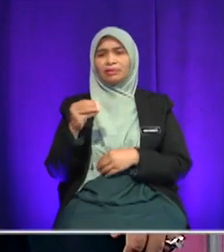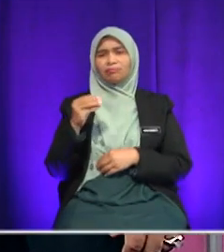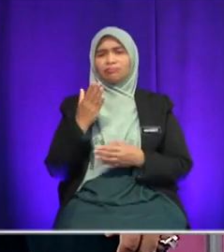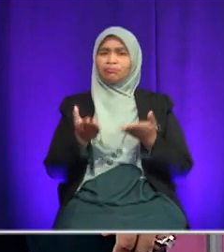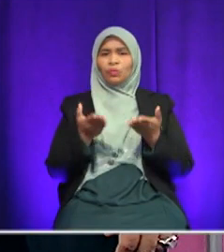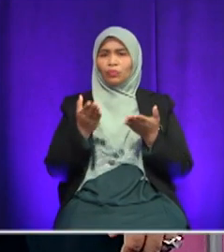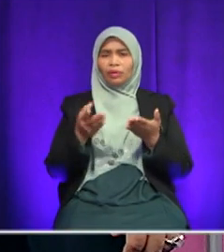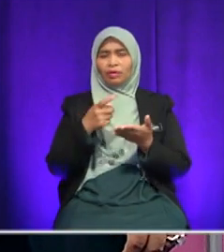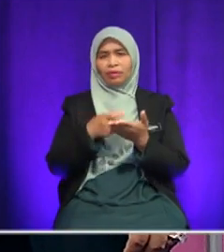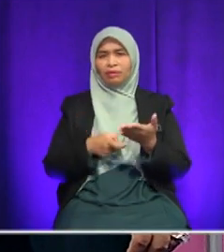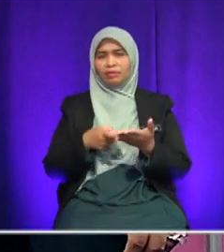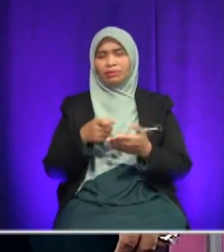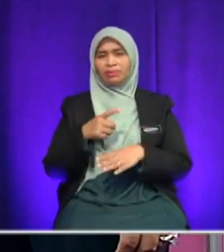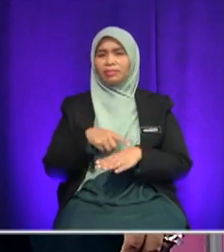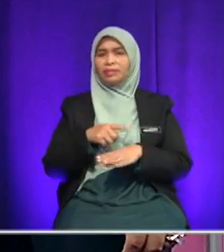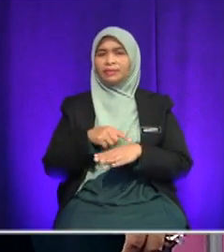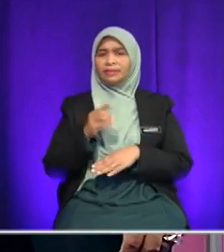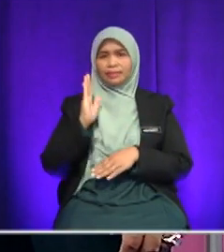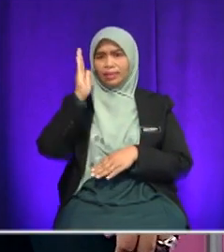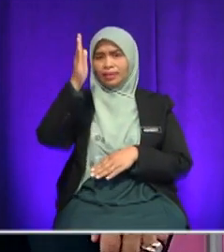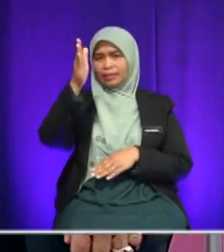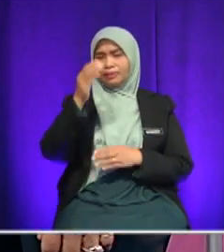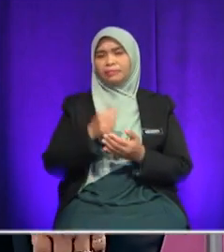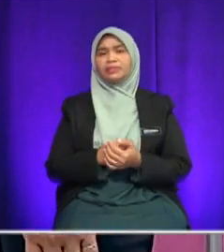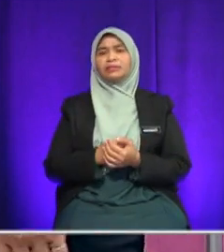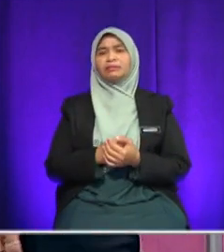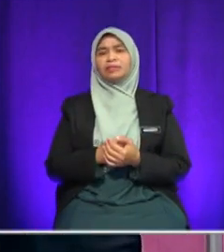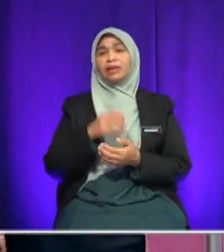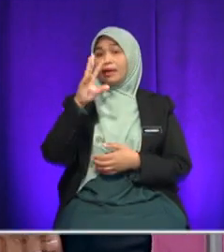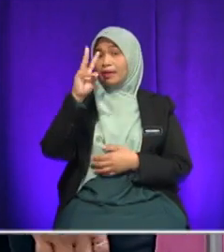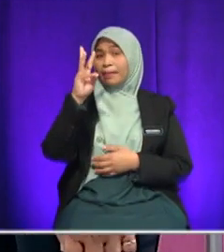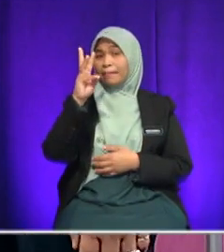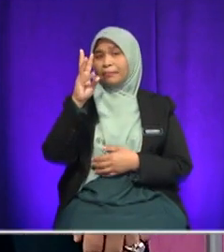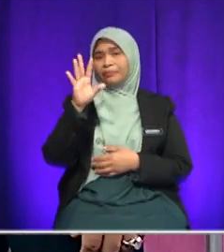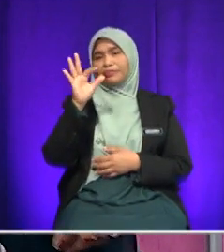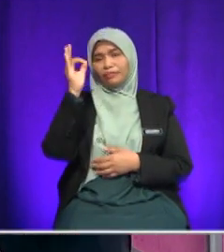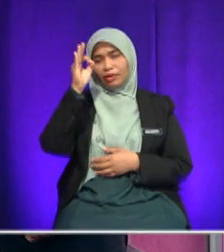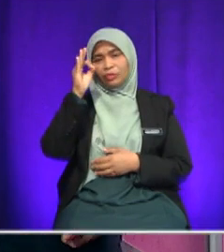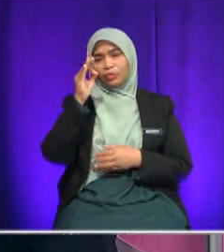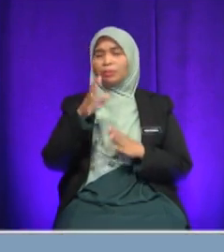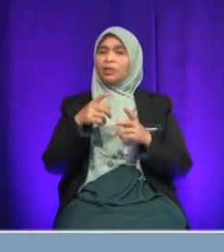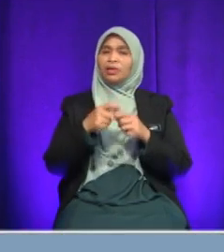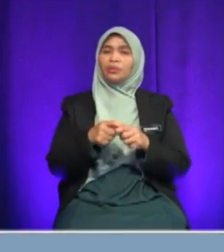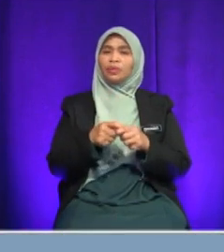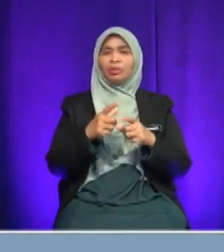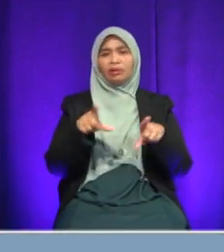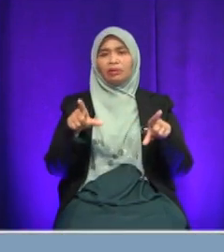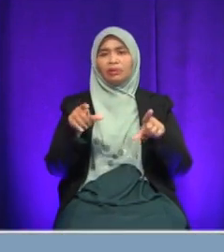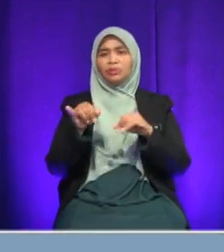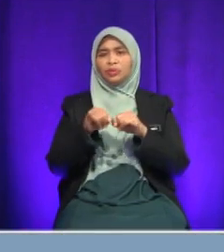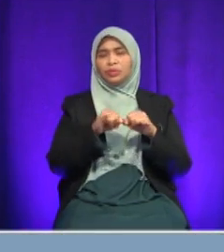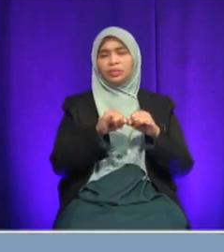depan. Okey, kita juga ada dasar kerajaan. 6 faktor penentu lain ini juga mempengaruhi kita